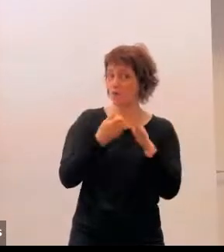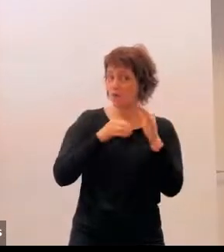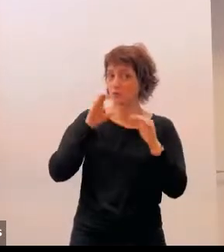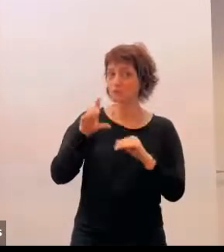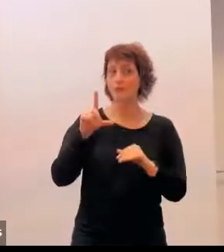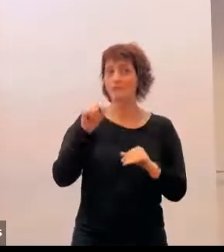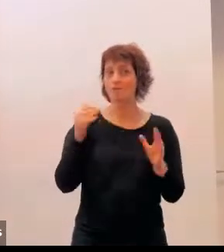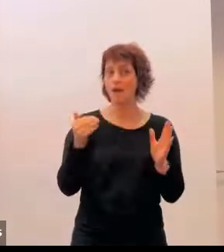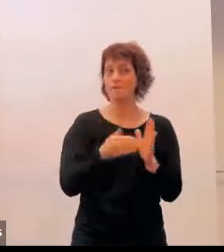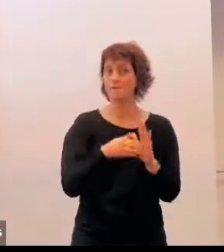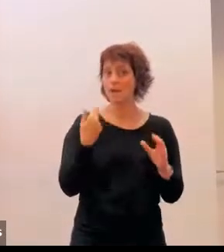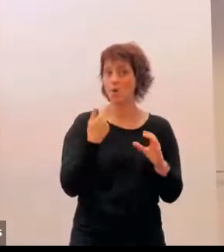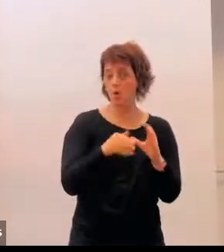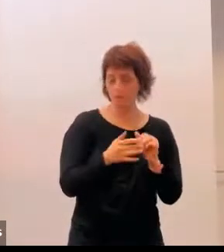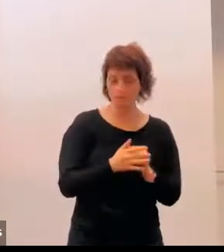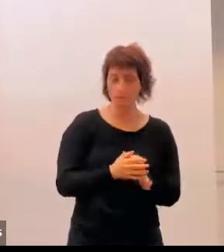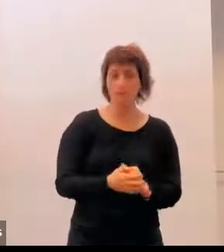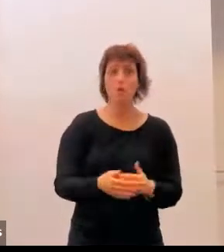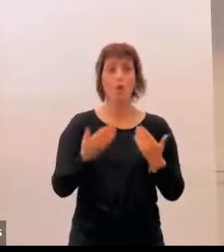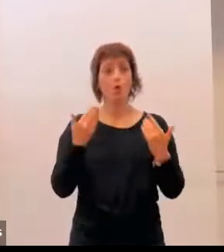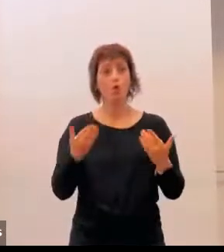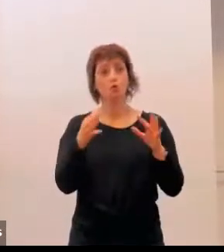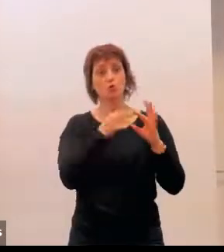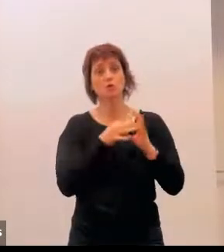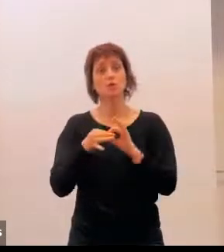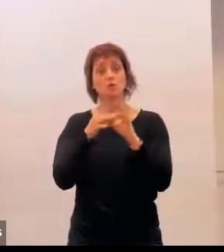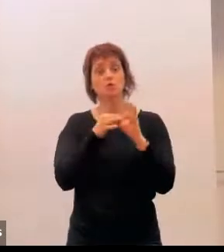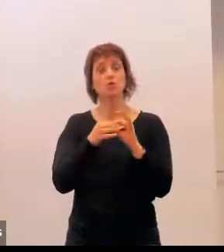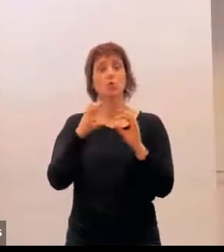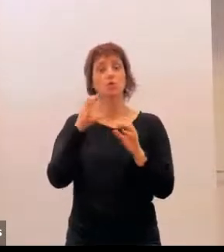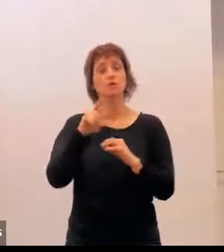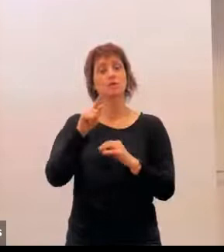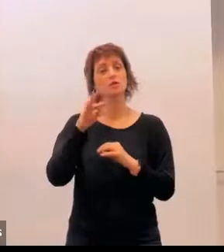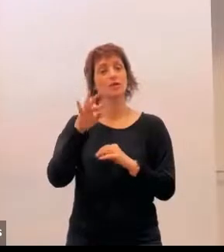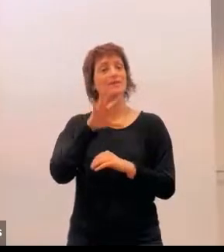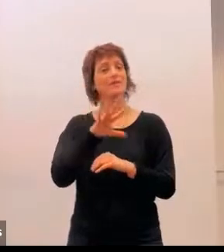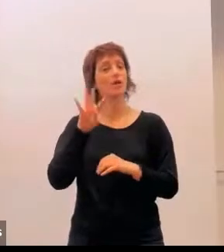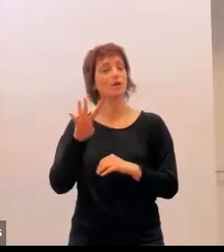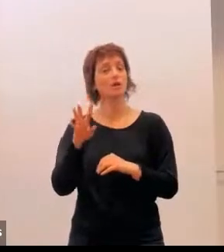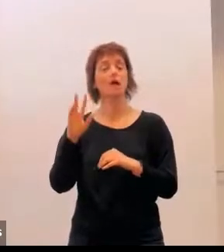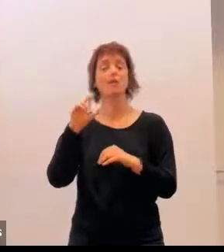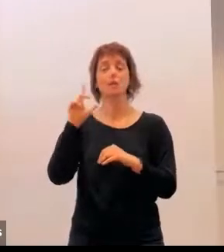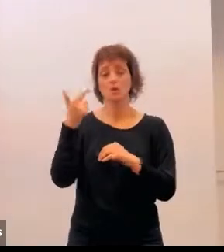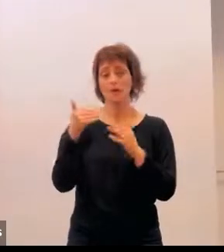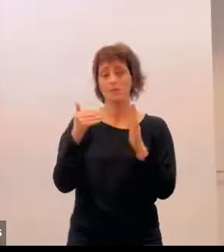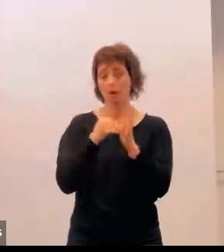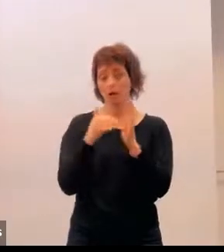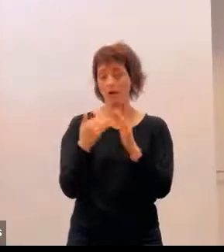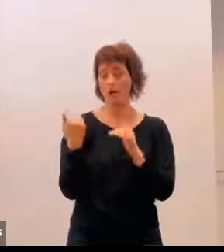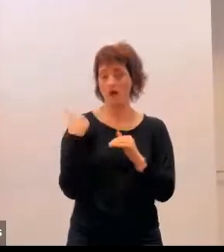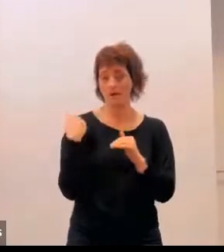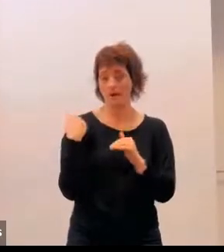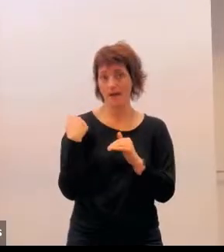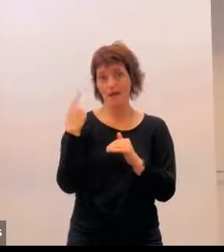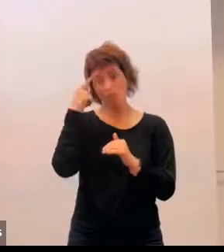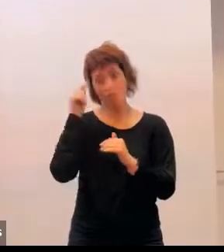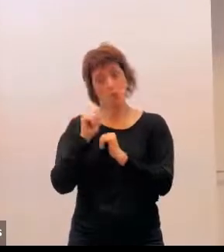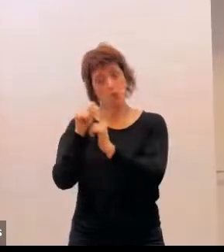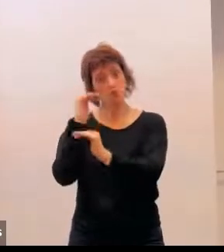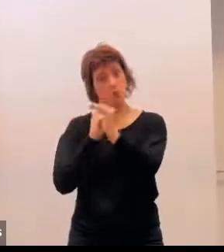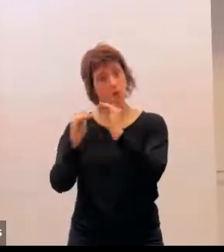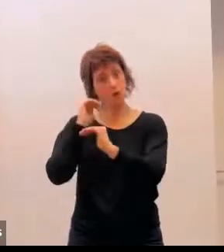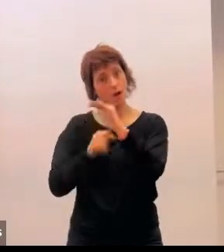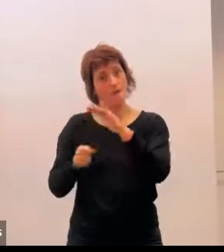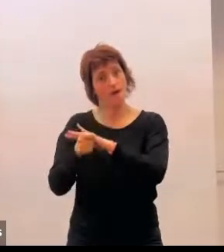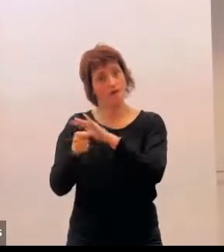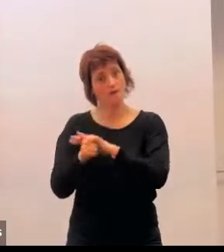euros. Aujourd'hui, l'Union départementale CGT de Meurthe-et-Moselle sollicite à nouveau la ville pour poursuivre son programme d'investissement prévu